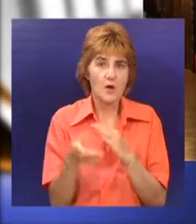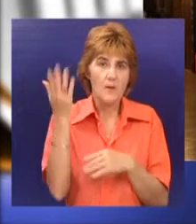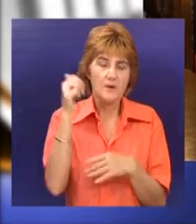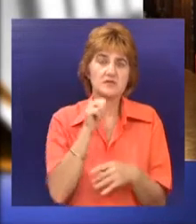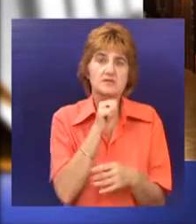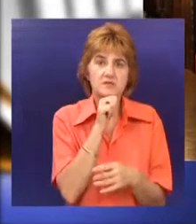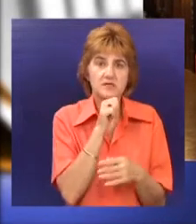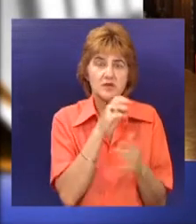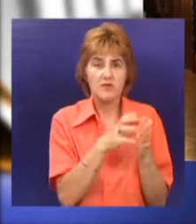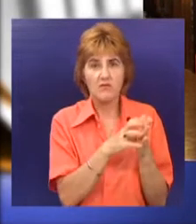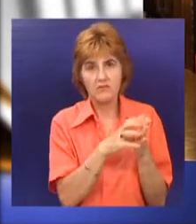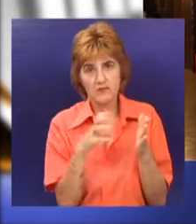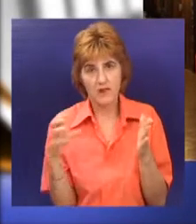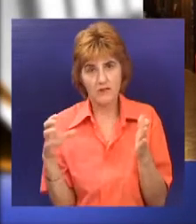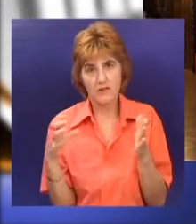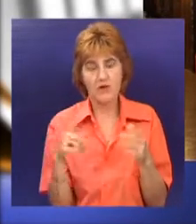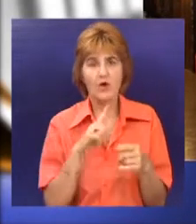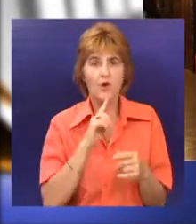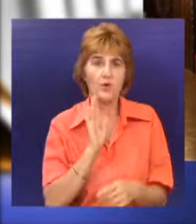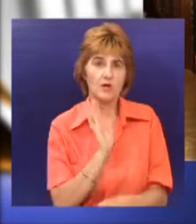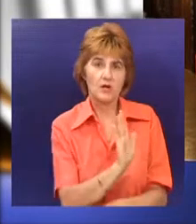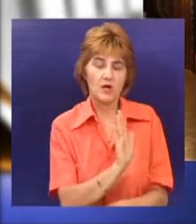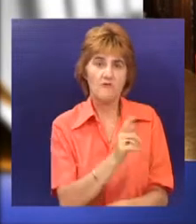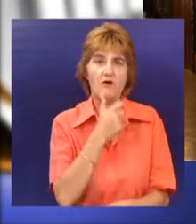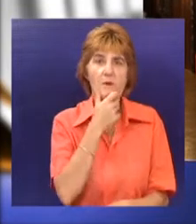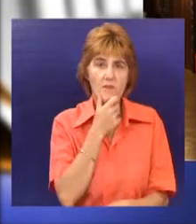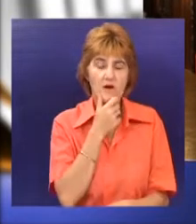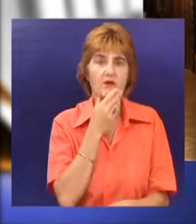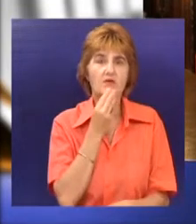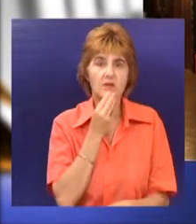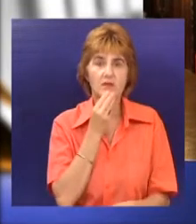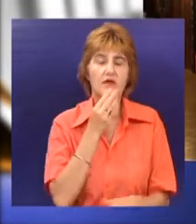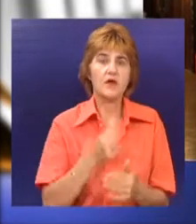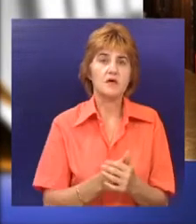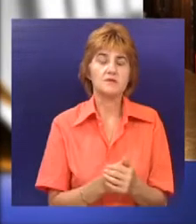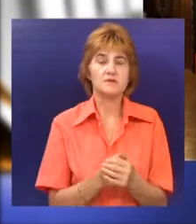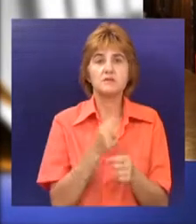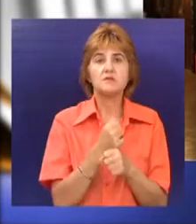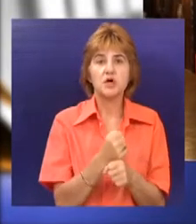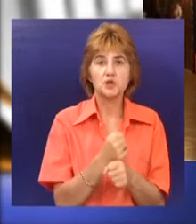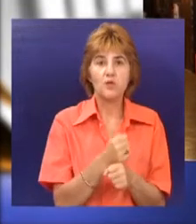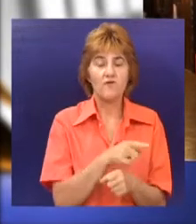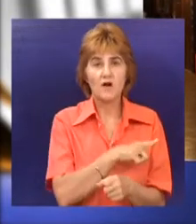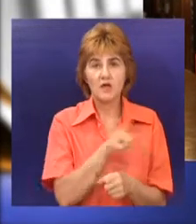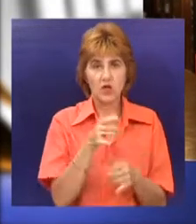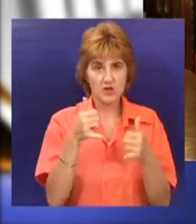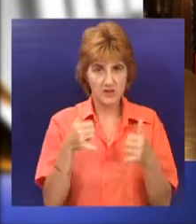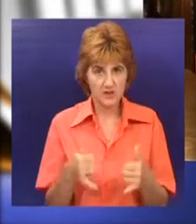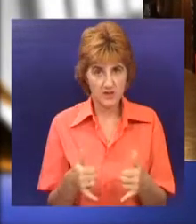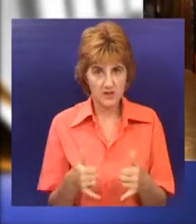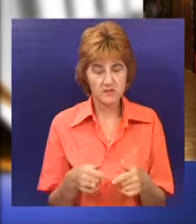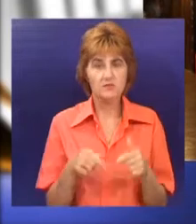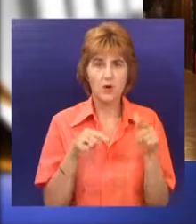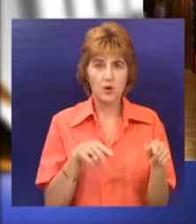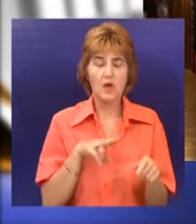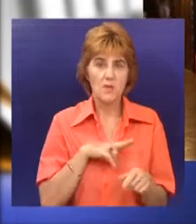nekada bilo, sve one običaje koje su njihovi bake, deke, pradeke sačuvali do današnjeg dana i oni imaju